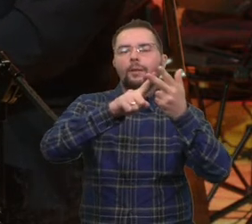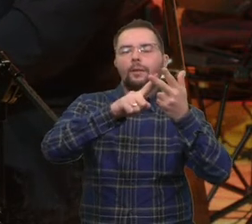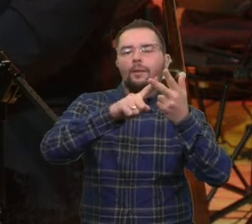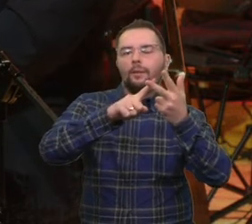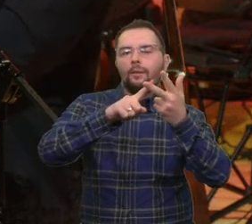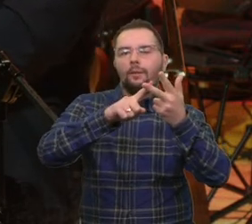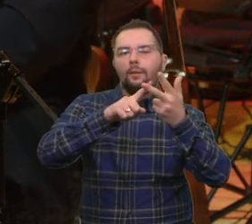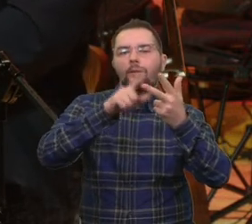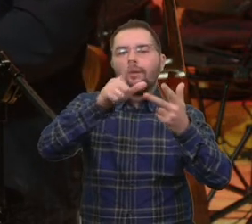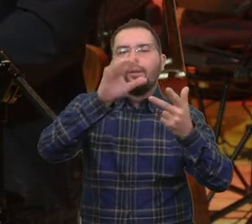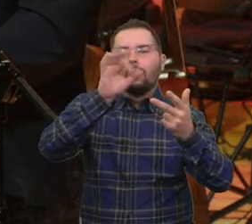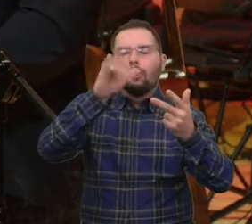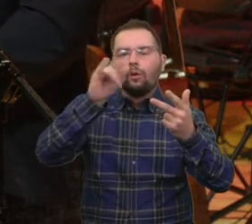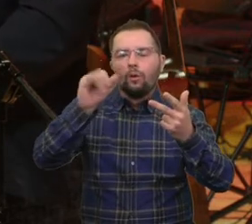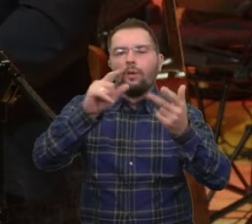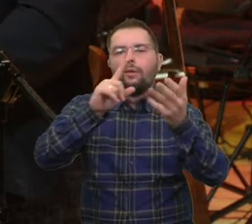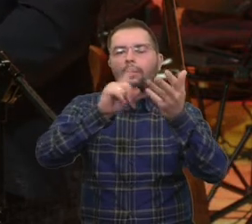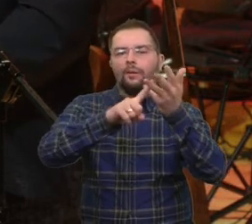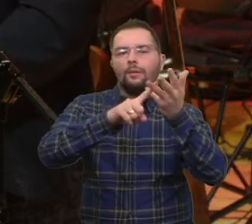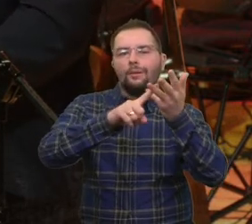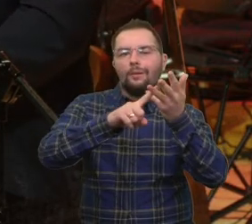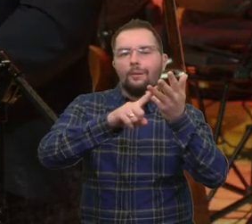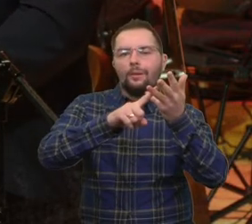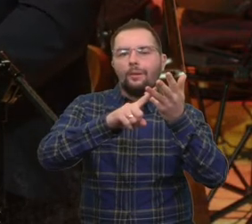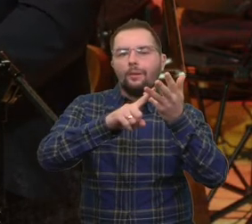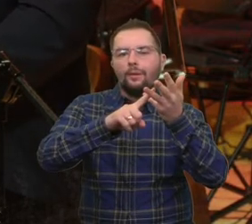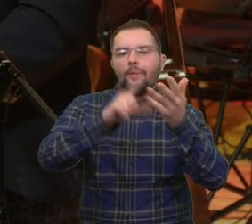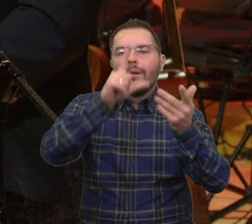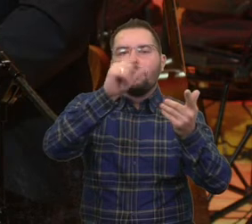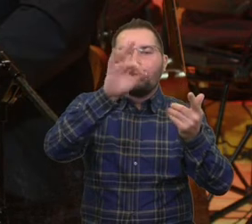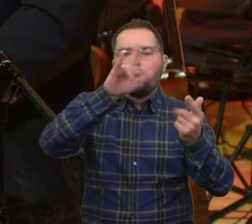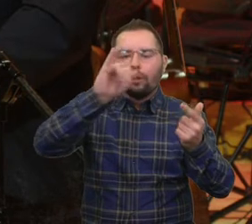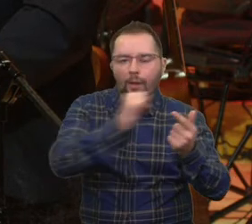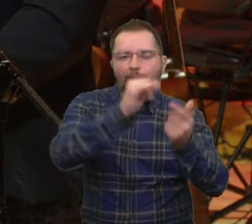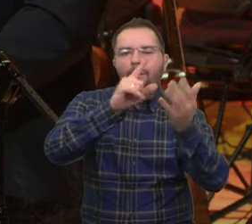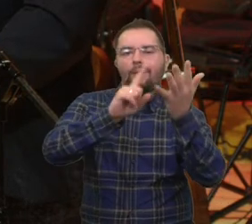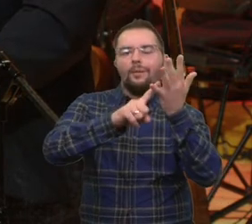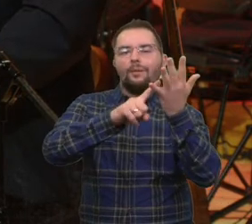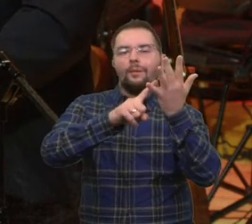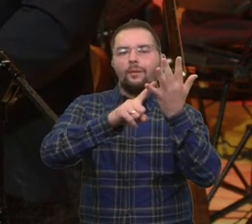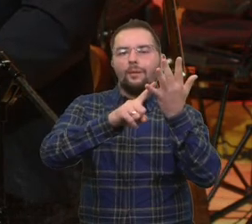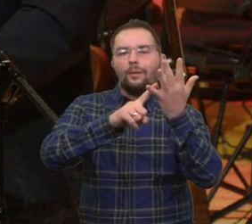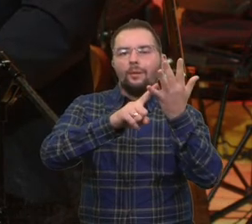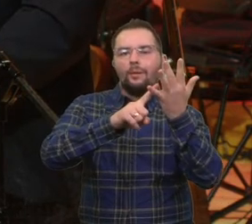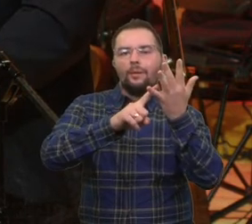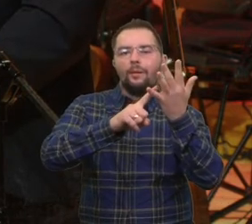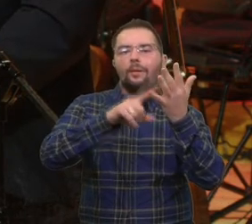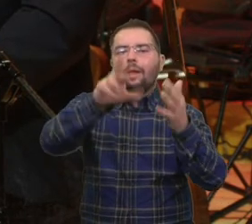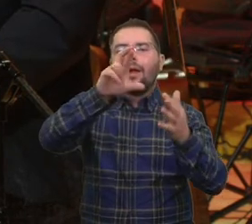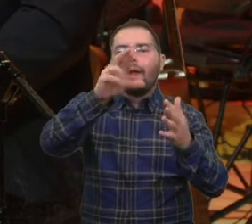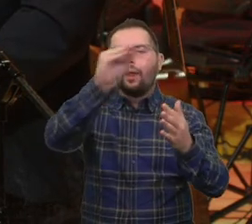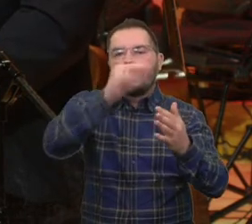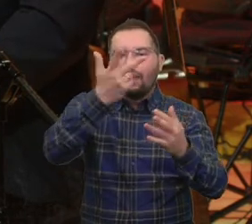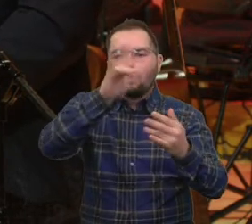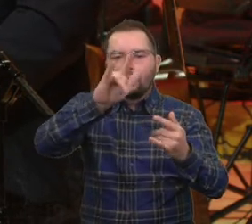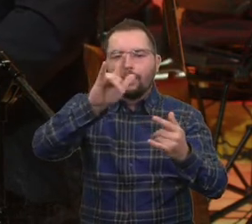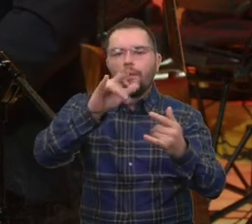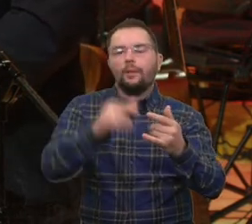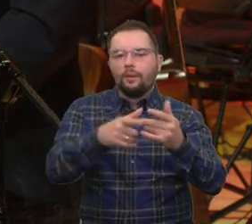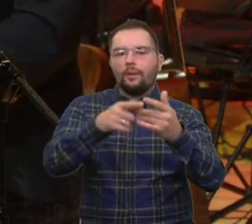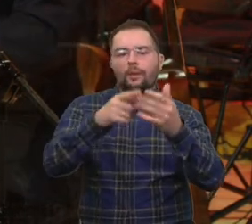wójt gminy Godów. Katarzyna Kaźmierczak, wójt gminy Poraj. Paweł Militowski, wójt gminy Rędziny. Zapraszamy